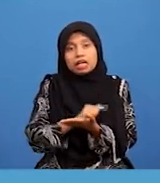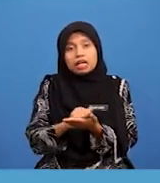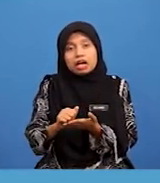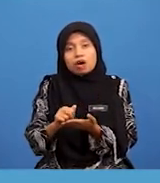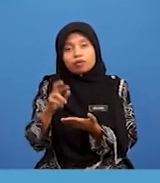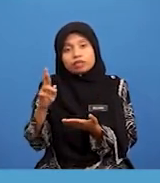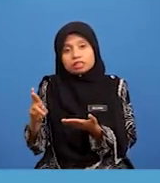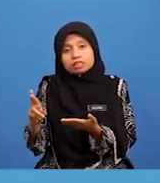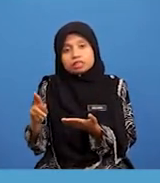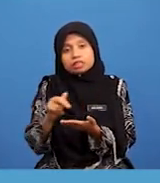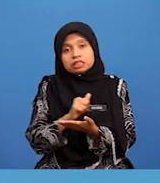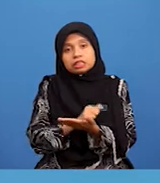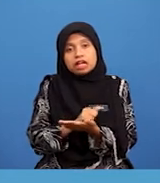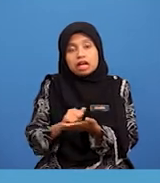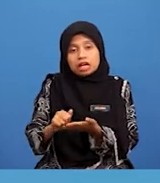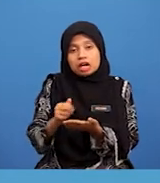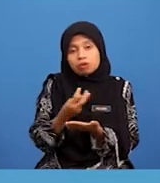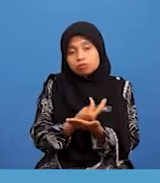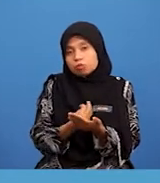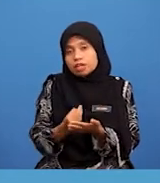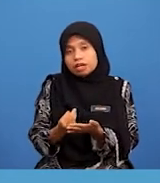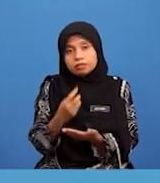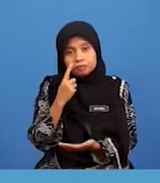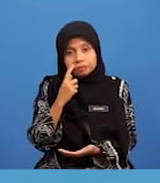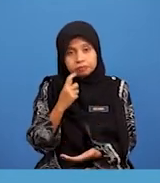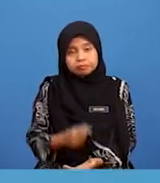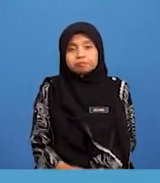realisasi dan akaun modal.